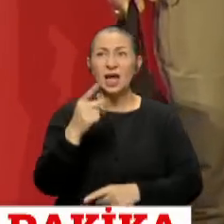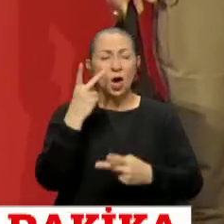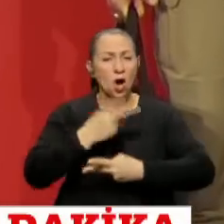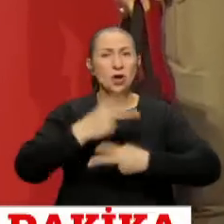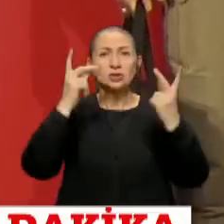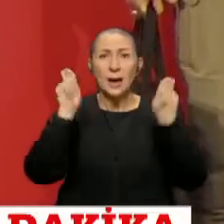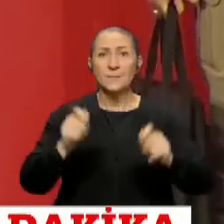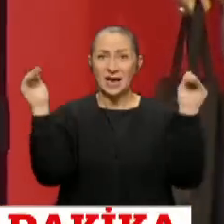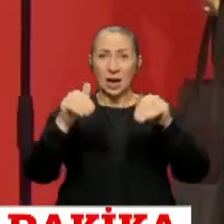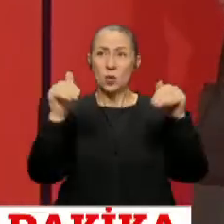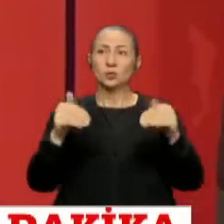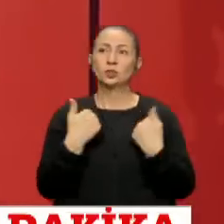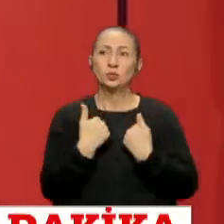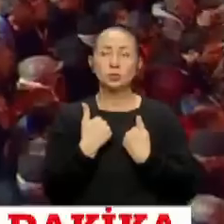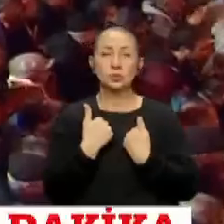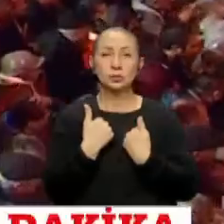egemen kılmaya geliyoruz.